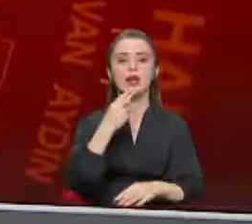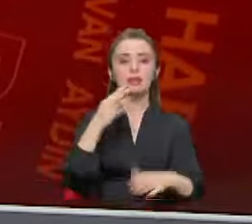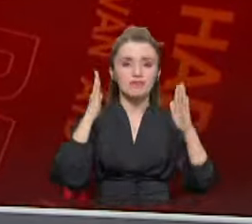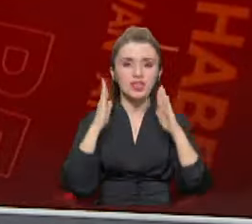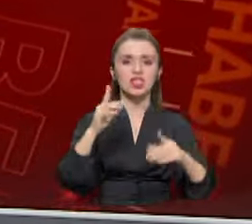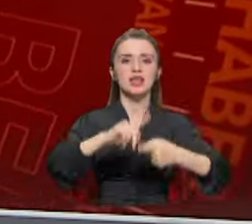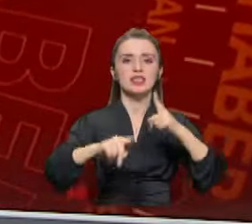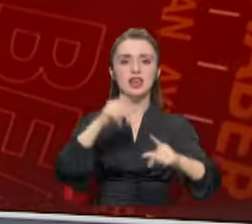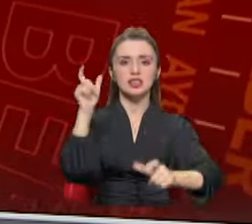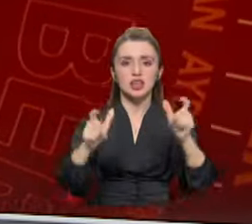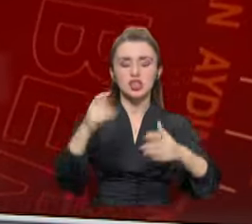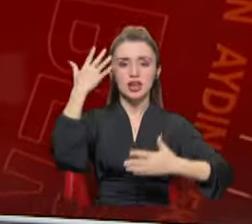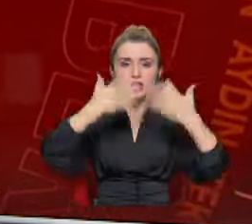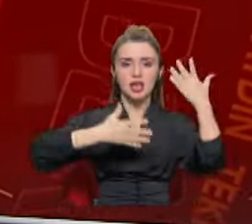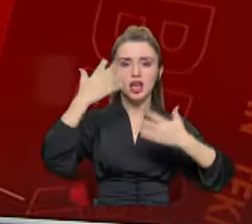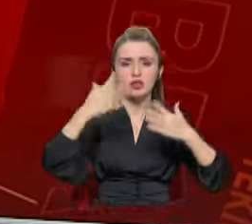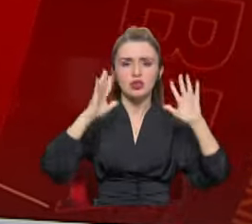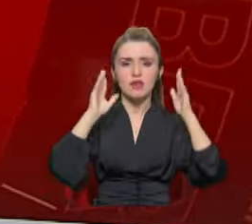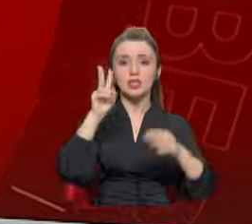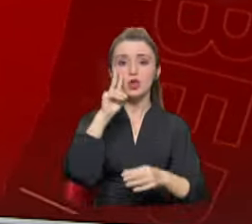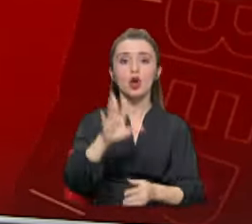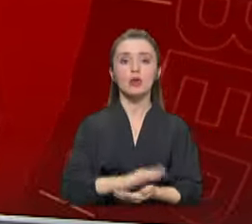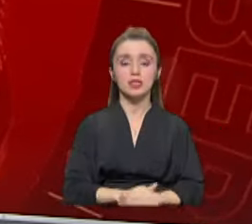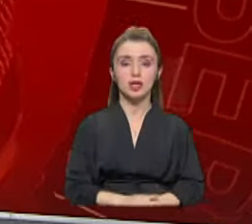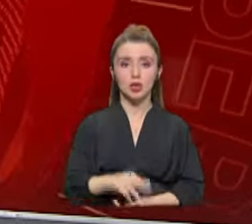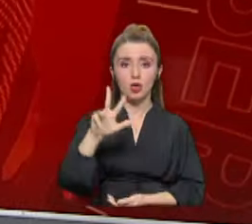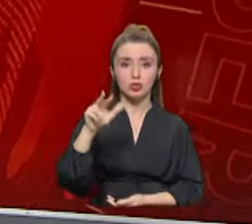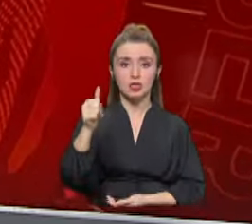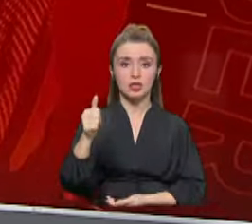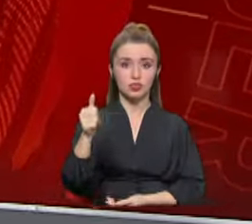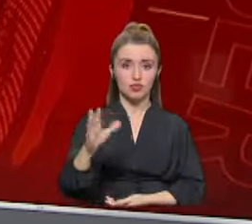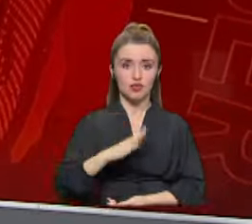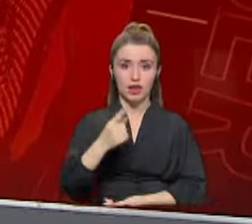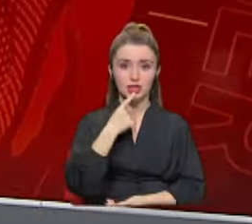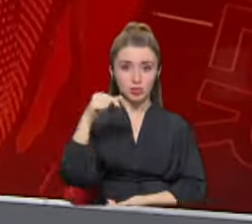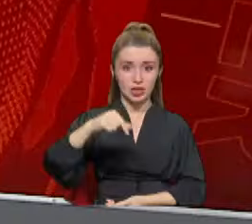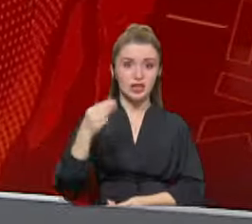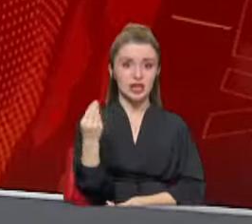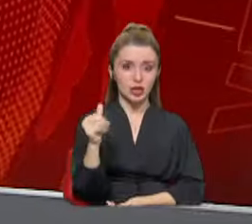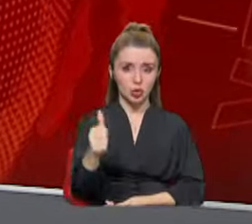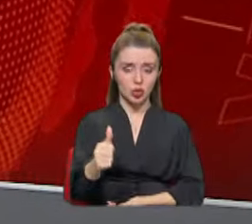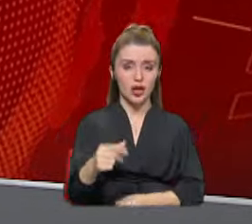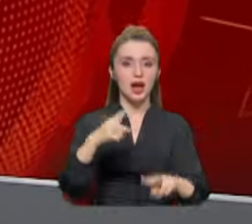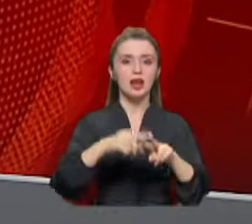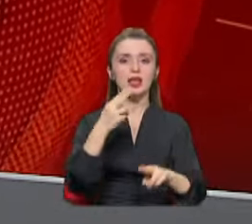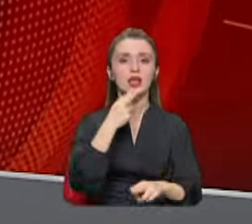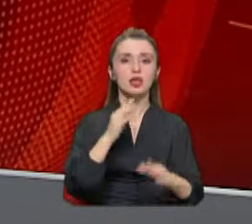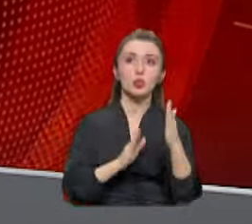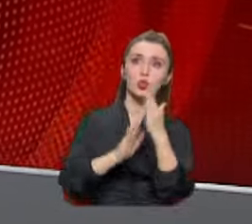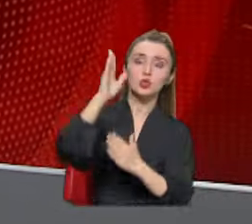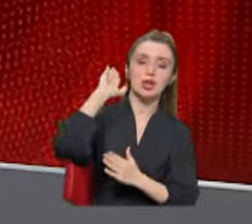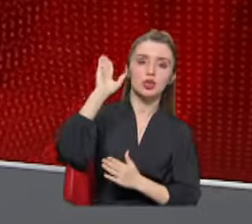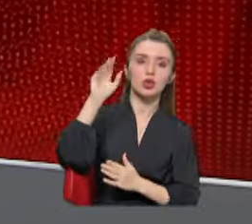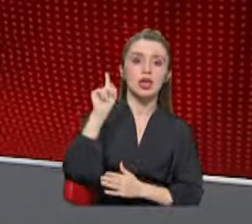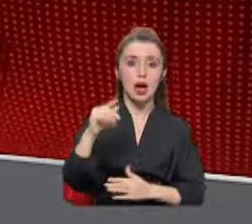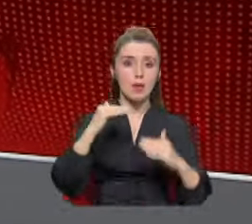keşke siyasetçileri televizyonda bu kadar çok görmesek. Daha 36 gün var. Bunlar iyi günlerimiz. Ayten Hanım, uzaya gidebiliyoruz